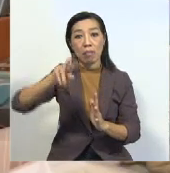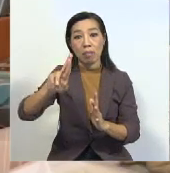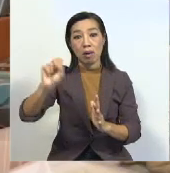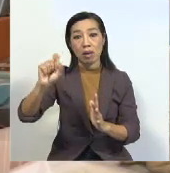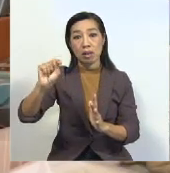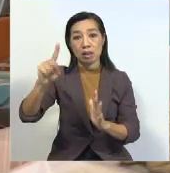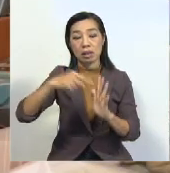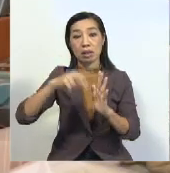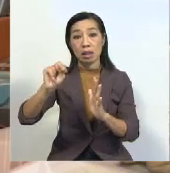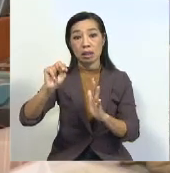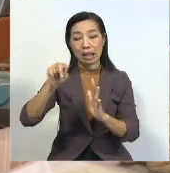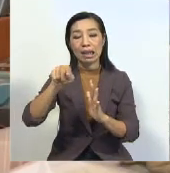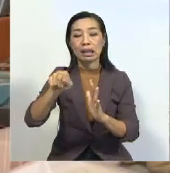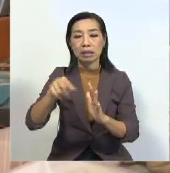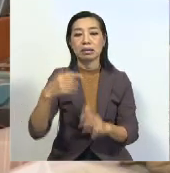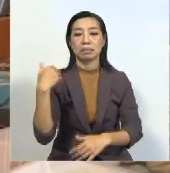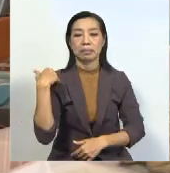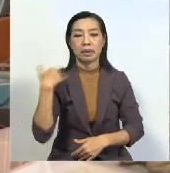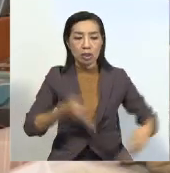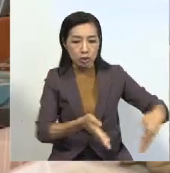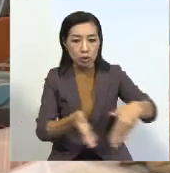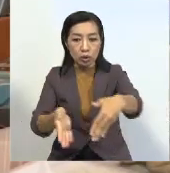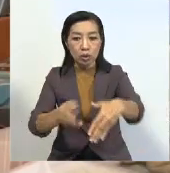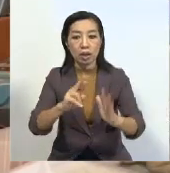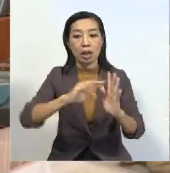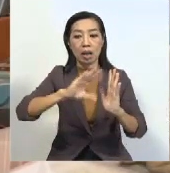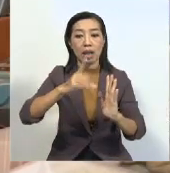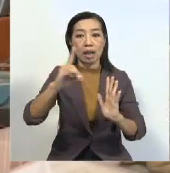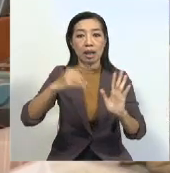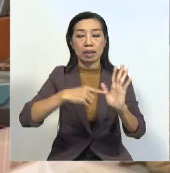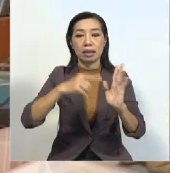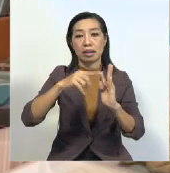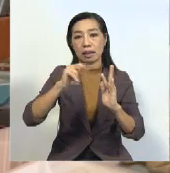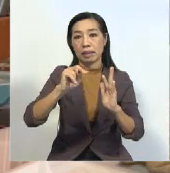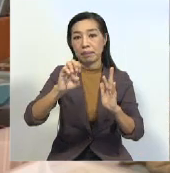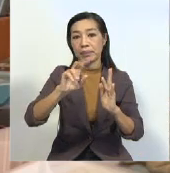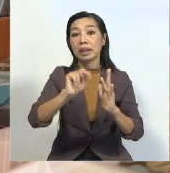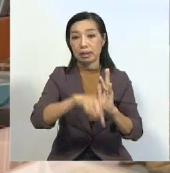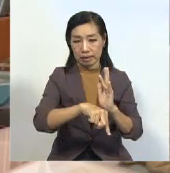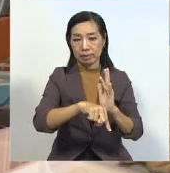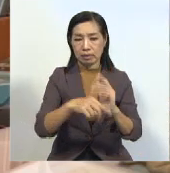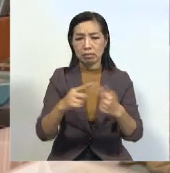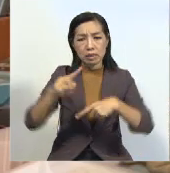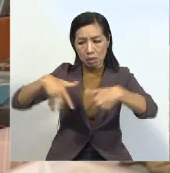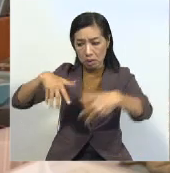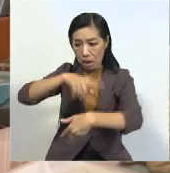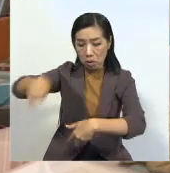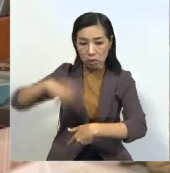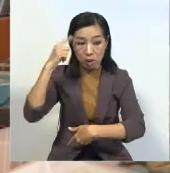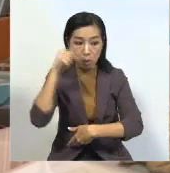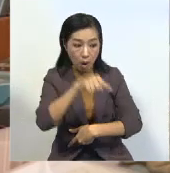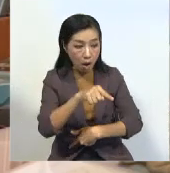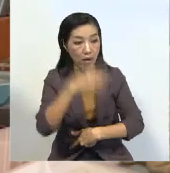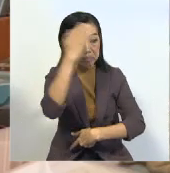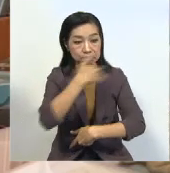ที่พระที่นั่งอัมพรสถานตรงนี้ก็จะเป็นเส้นทางหลักๆเพราะฉะนั้นพี่น้องประชาชนเนี่ยก็ในการหลีกเลี่ยง